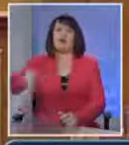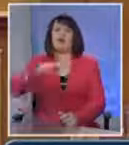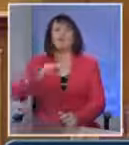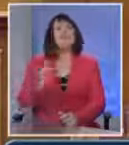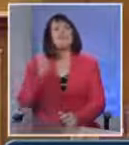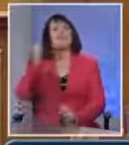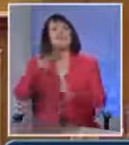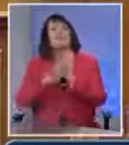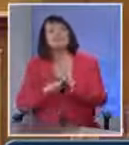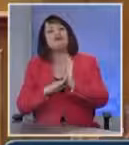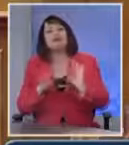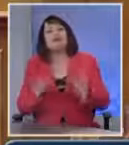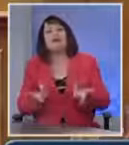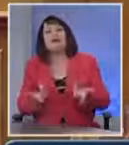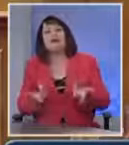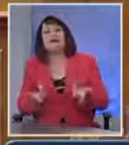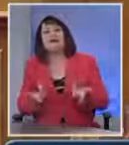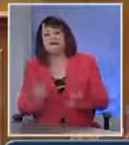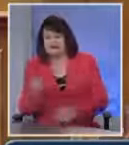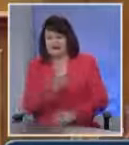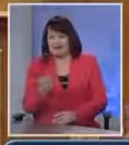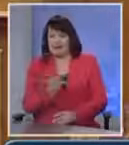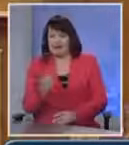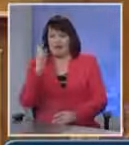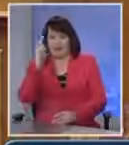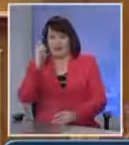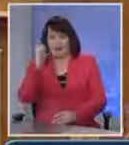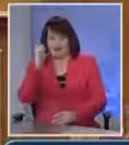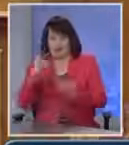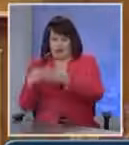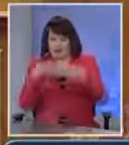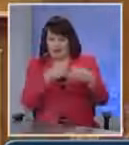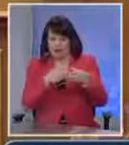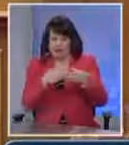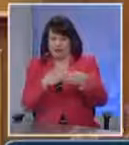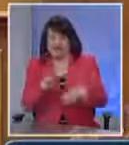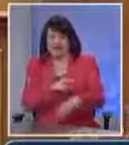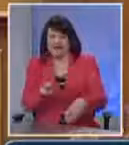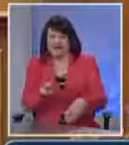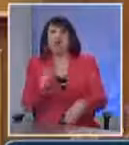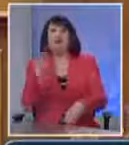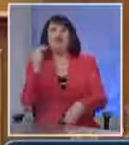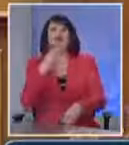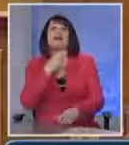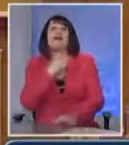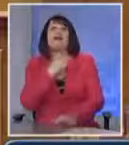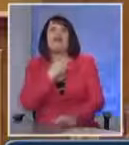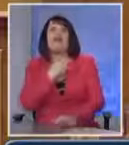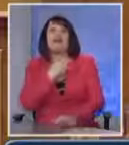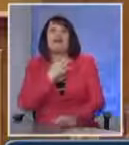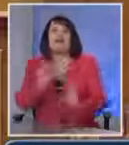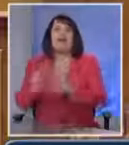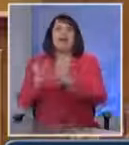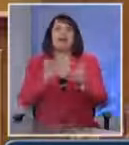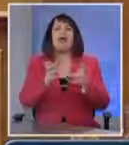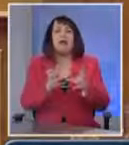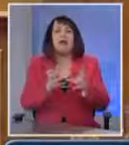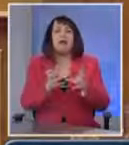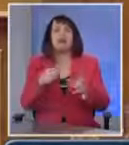είναι στην μέγενη του δοκοματισμού, με τους βουλευτές να έχουν ανάγκη τα κανάλια και